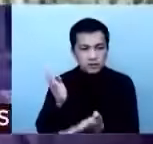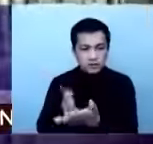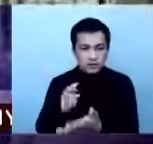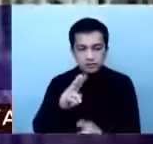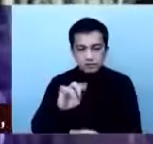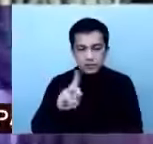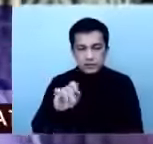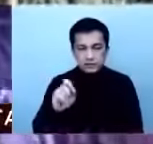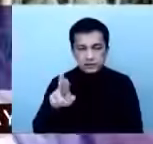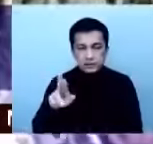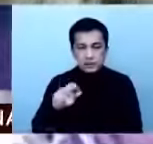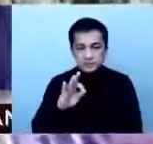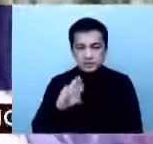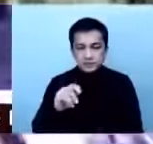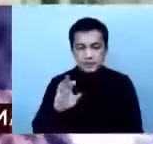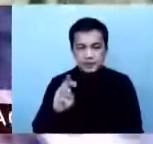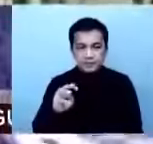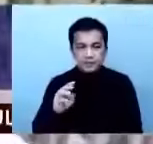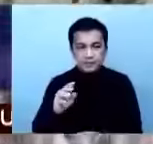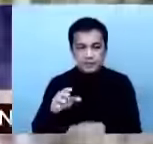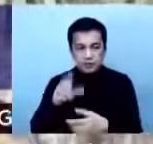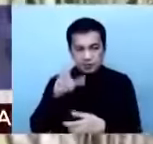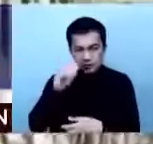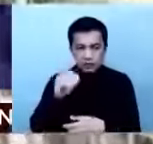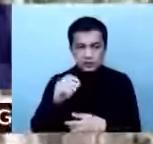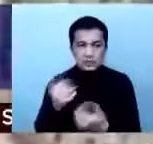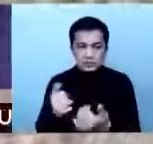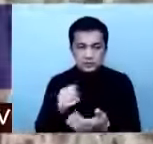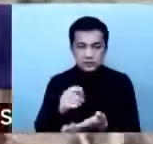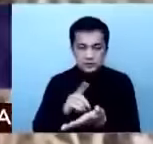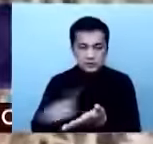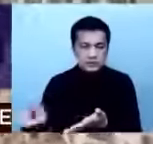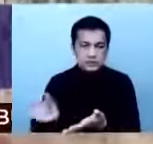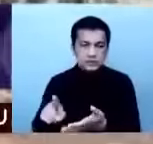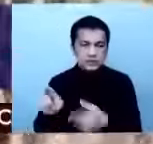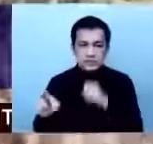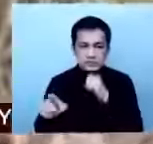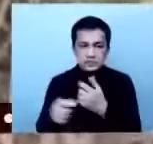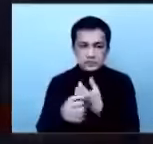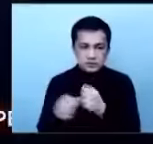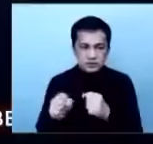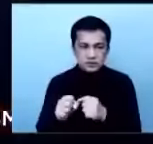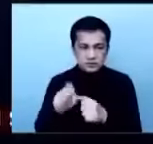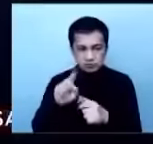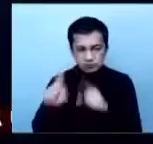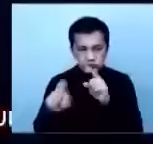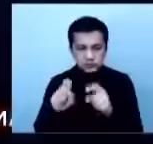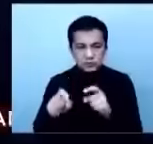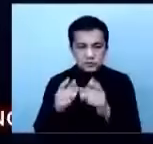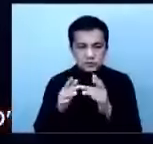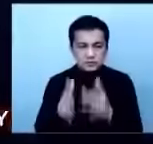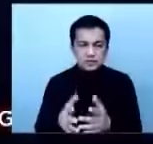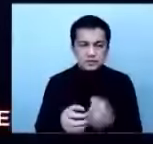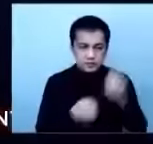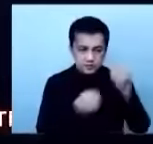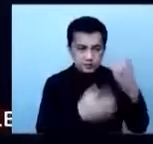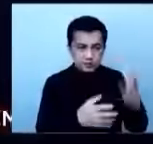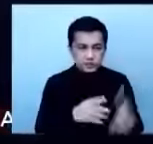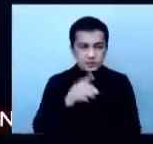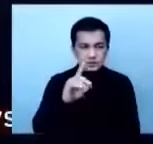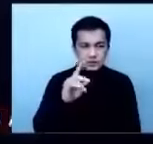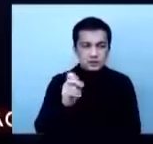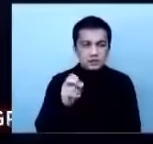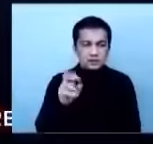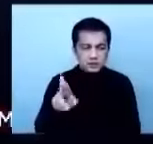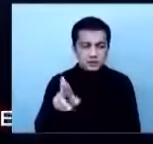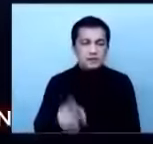ngayon, deleted na sa Facebook ang kanyang video, pero hindi yan nakaligtas sa puna ng netizens. Nakarating na rin yan sa Department of Environment and